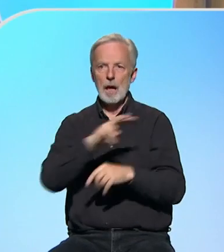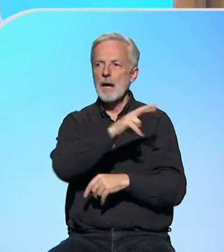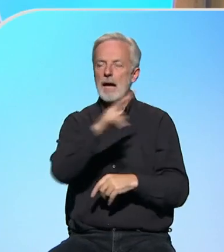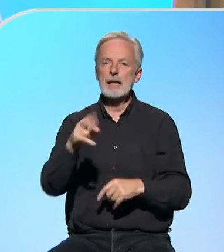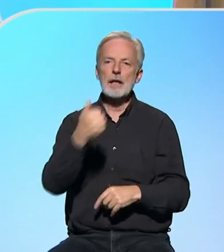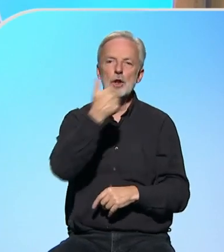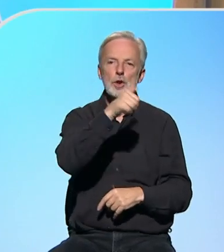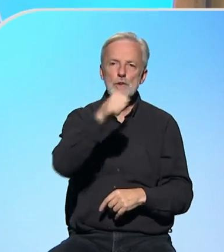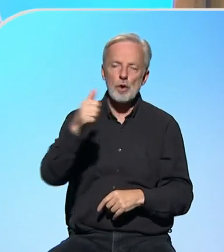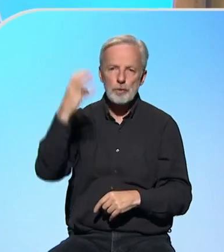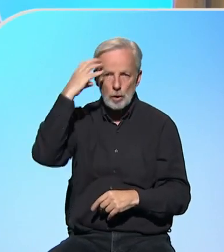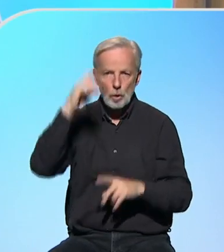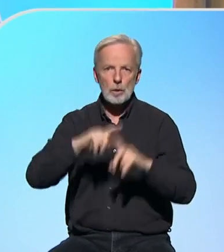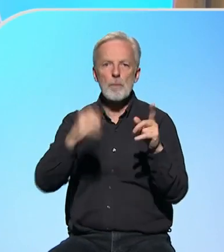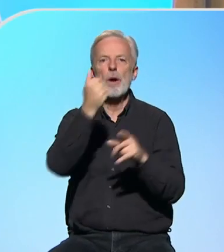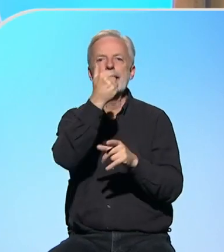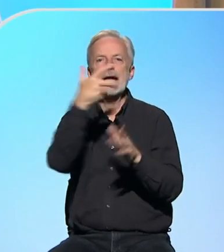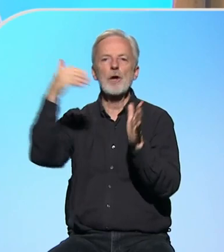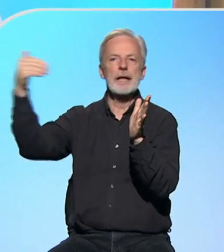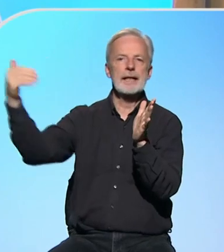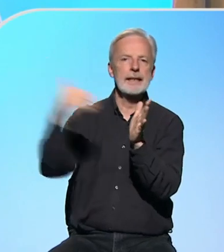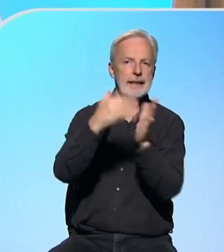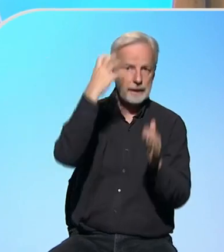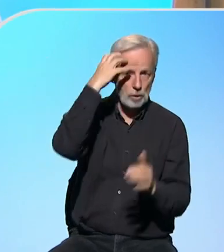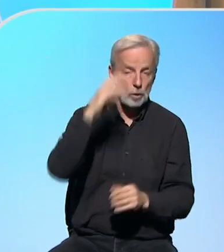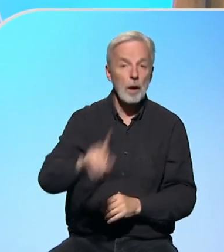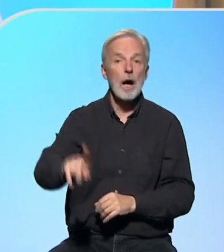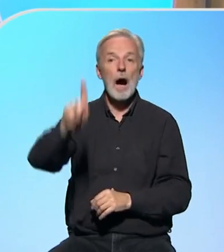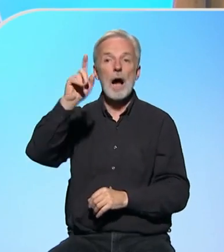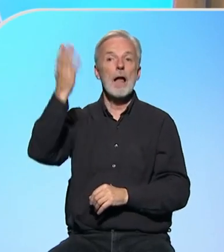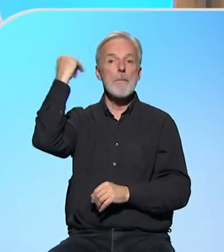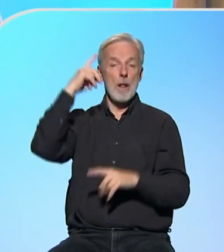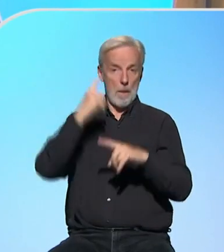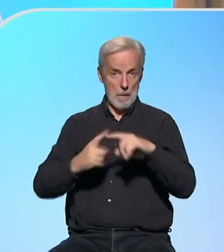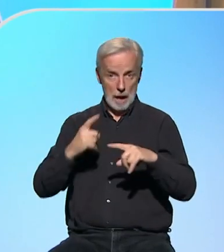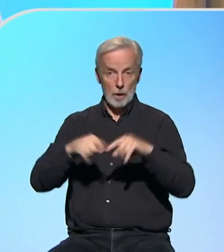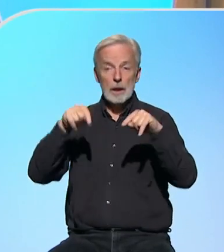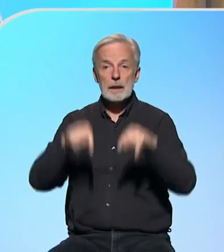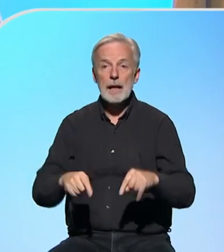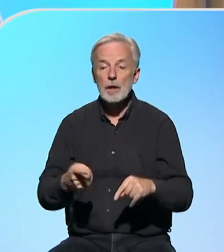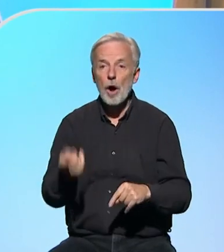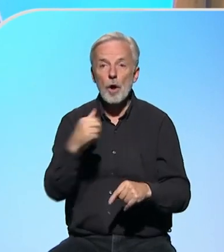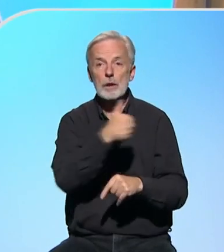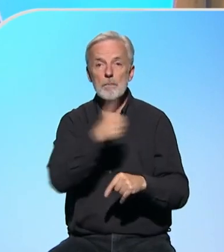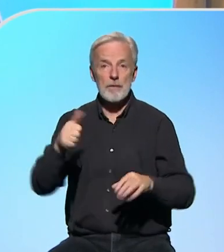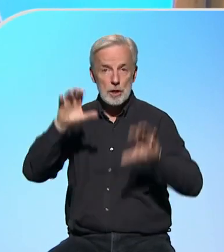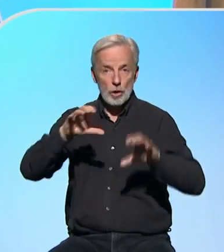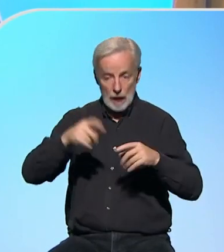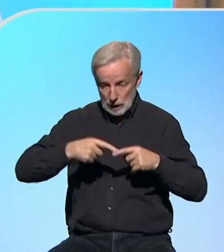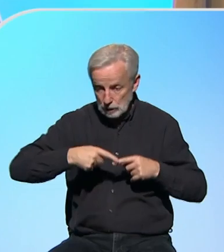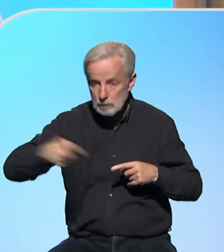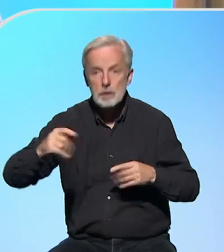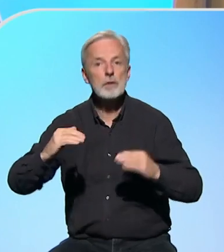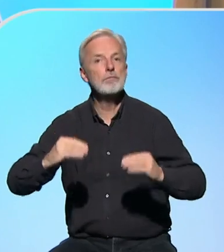koruny, někdy třeba nižší tisíce. Každopádně rozhodně to bylo míň, než jak tomu bude teď od 1. září, kdy teda vstoupila novela zákona o